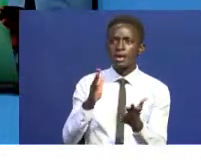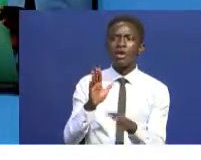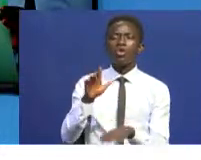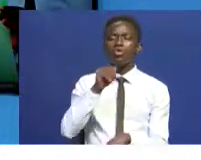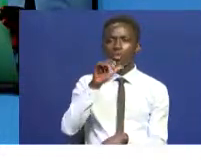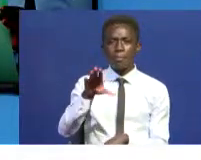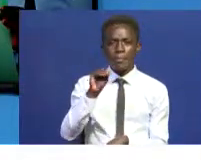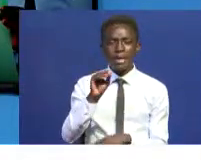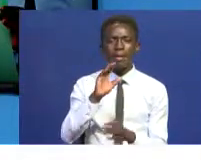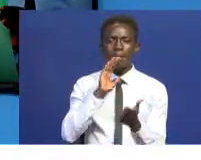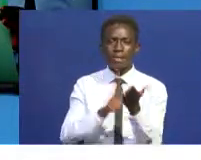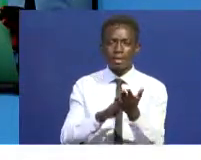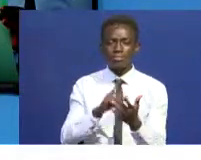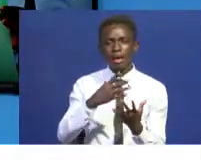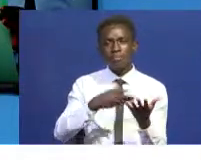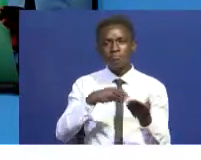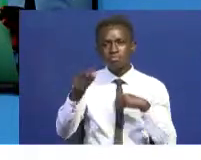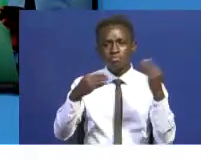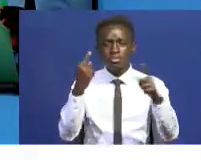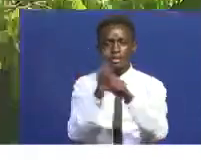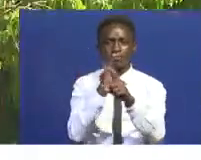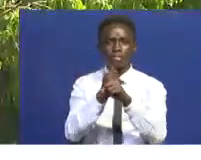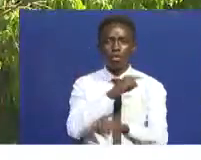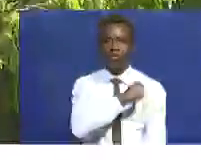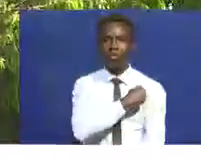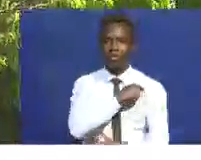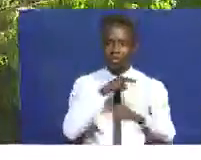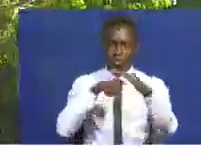kupelekwa katika hospitali mbalimbali humu nchini.